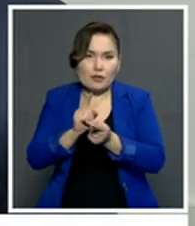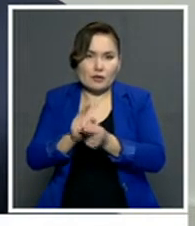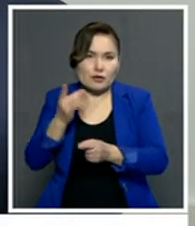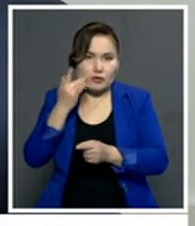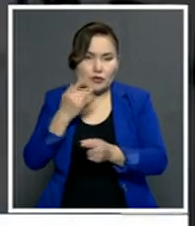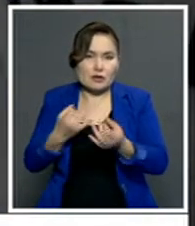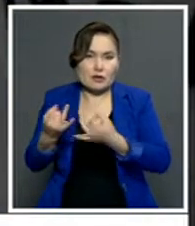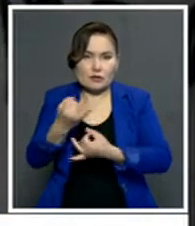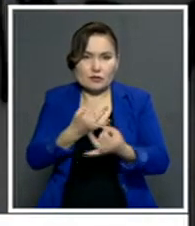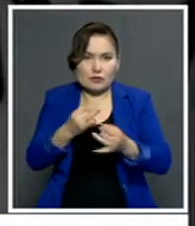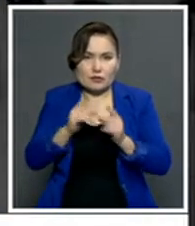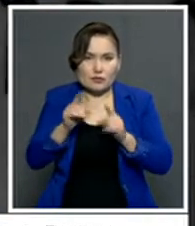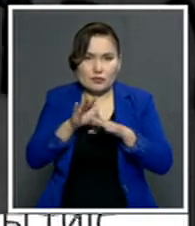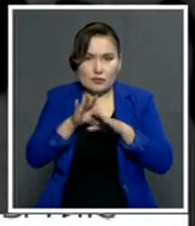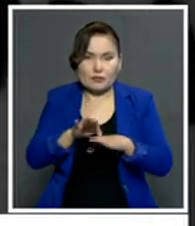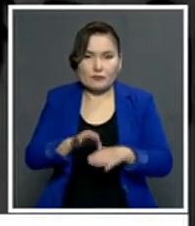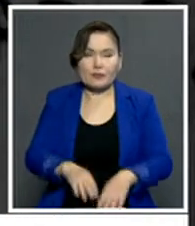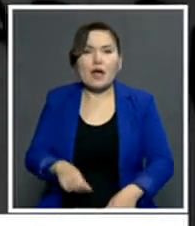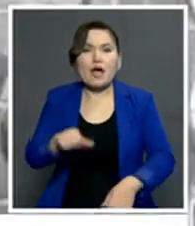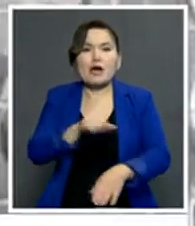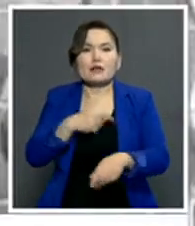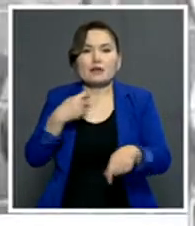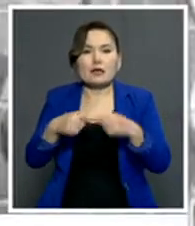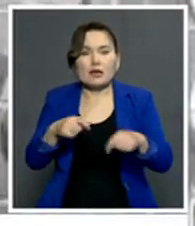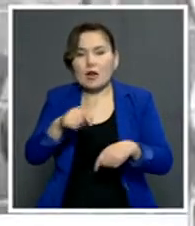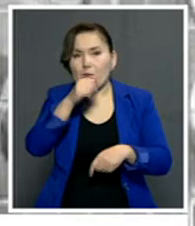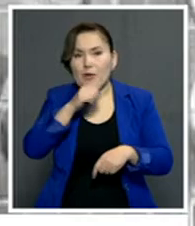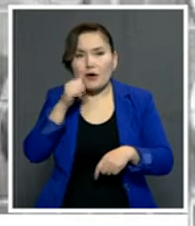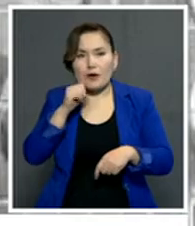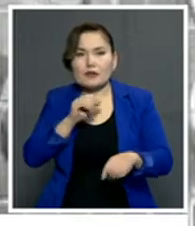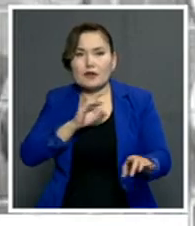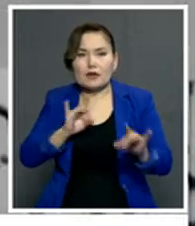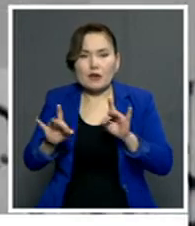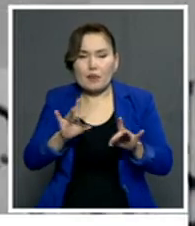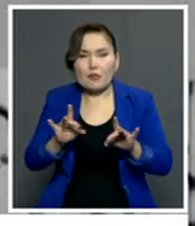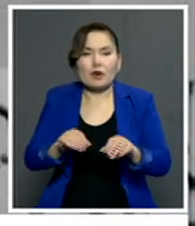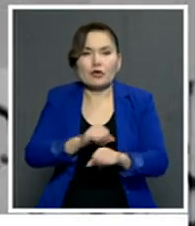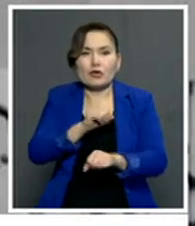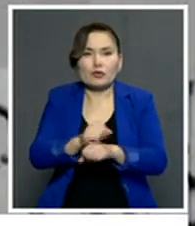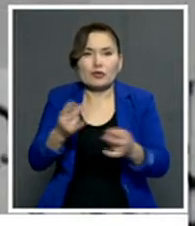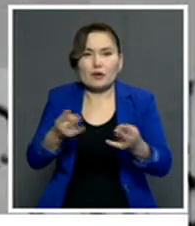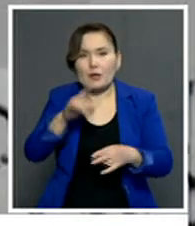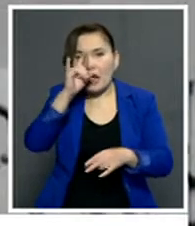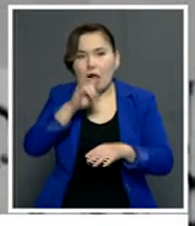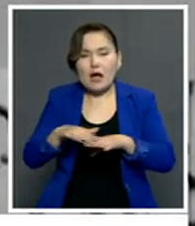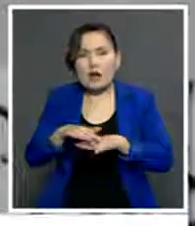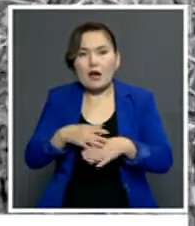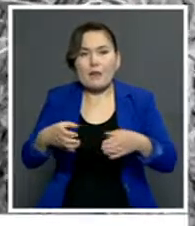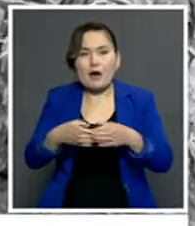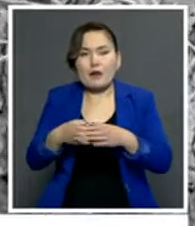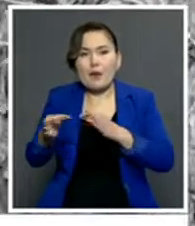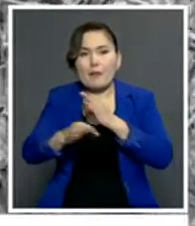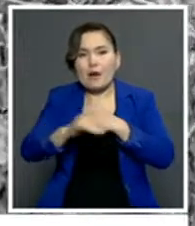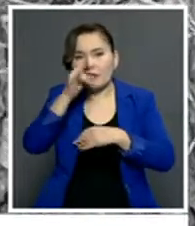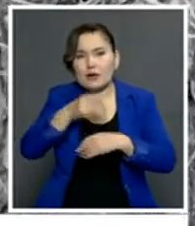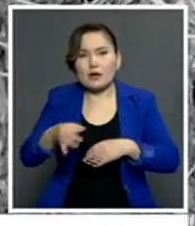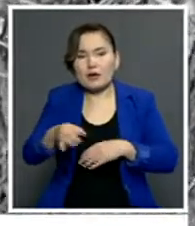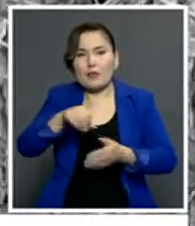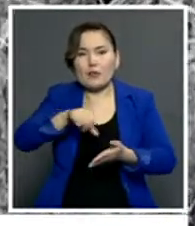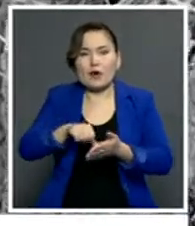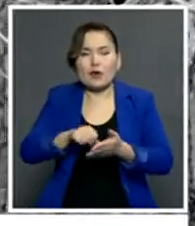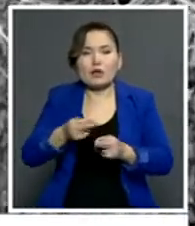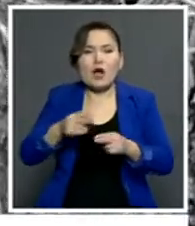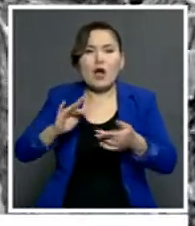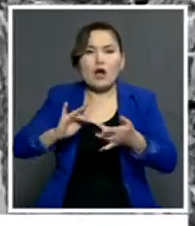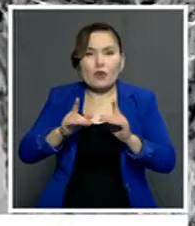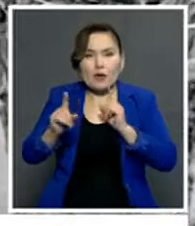тұрамыз. Есірткі саудасының жастарын жарнамалауға жол бермеу керек. Қазақстан халық партиясының Батыс Қазақстан облысындағы өкілдері онлайн